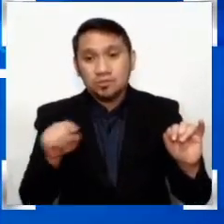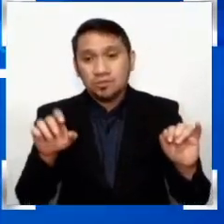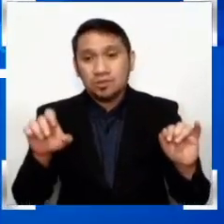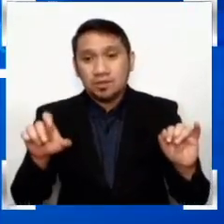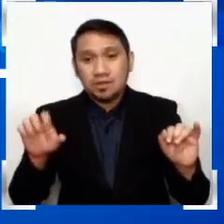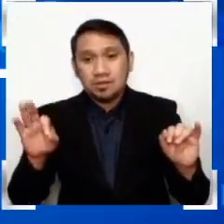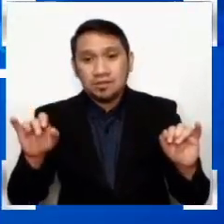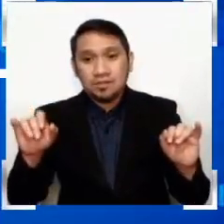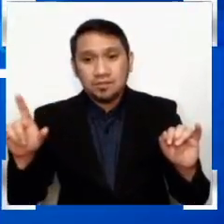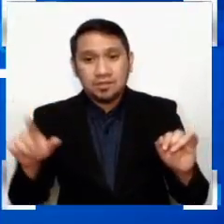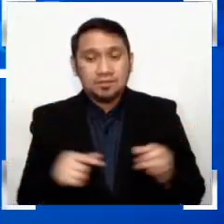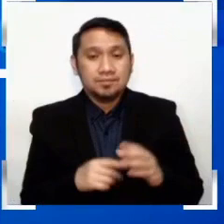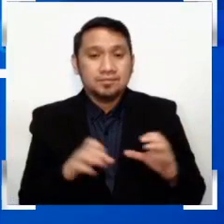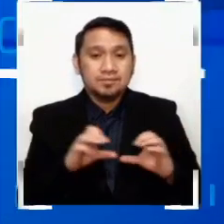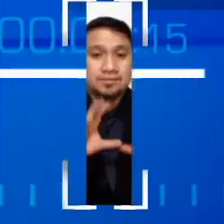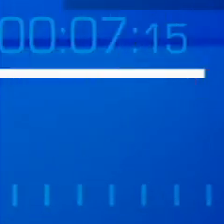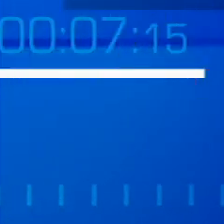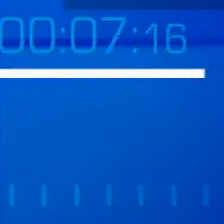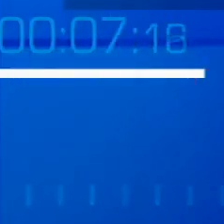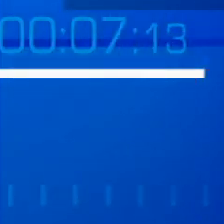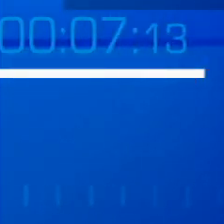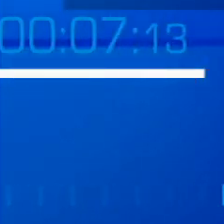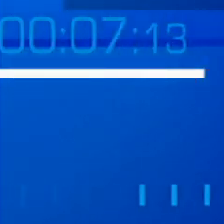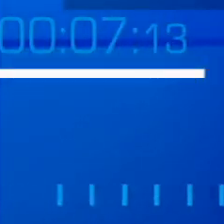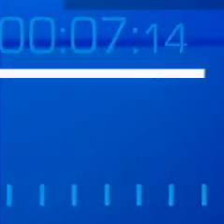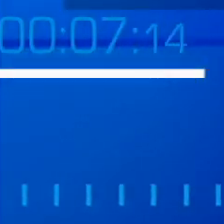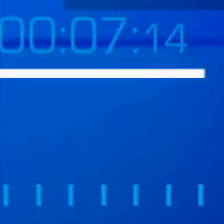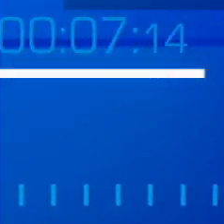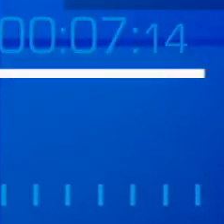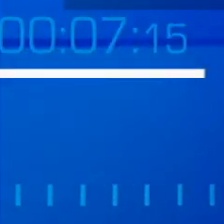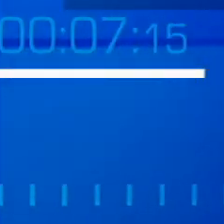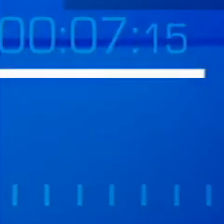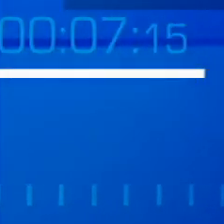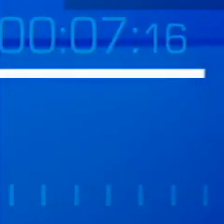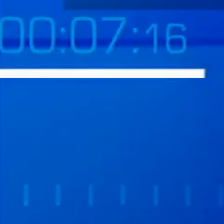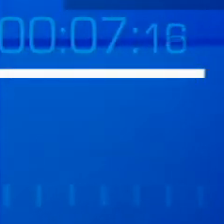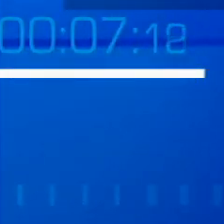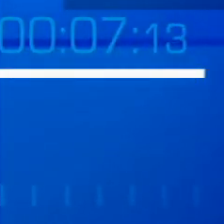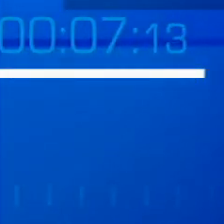GMA Integrated News, Lars Santiago ang inyong saksi